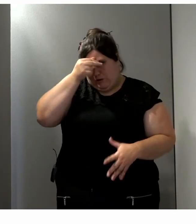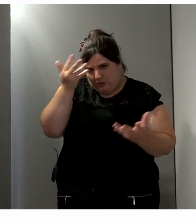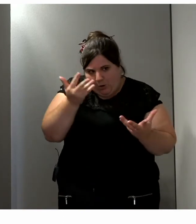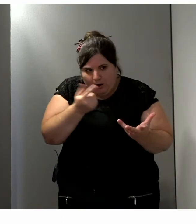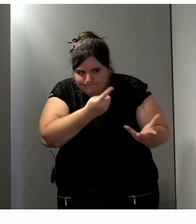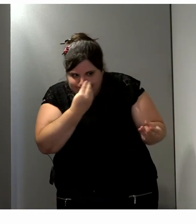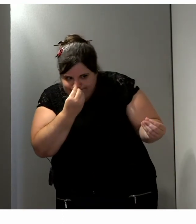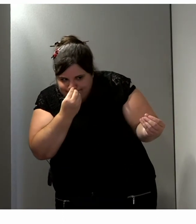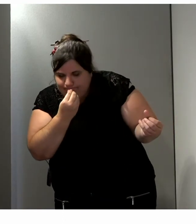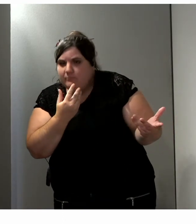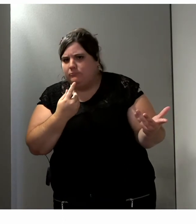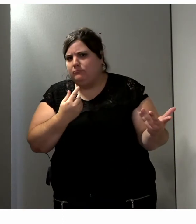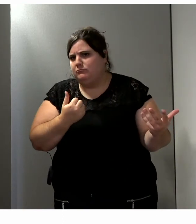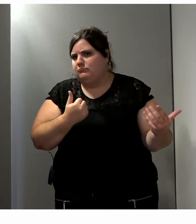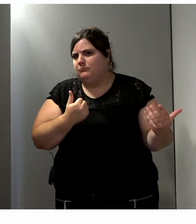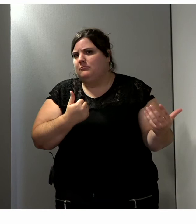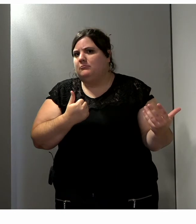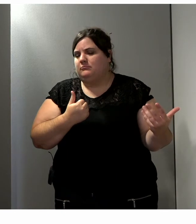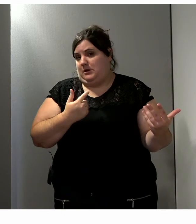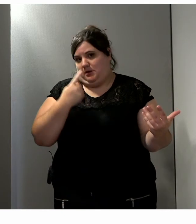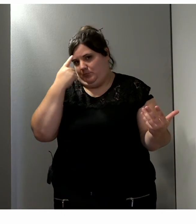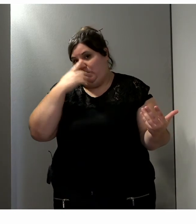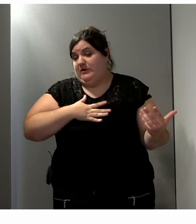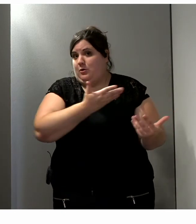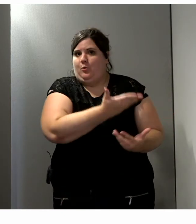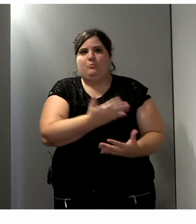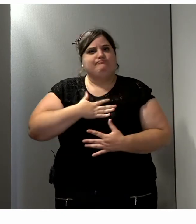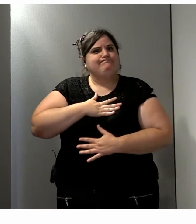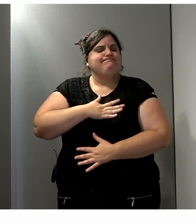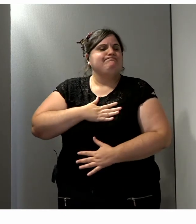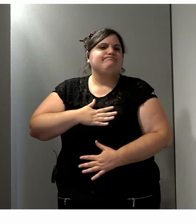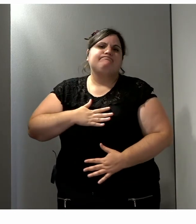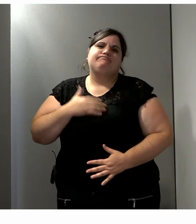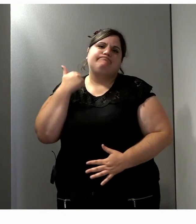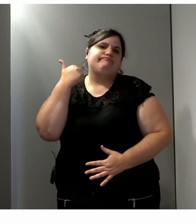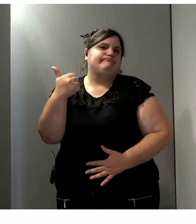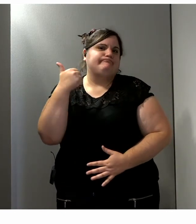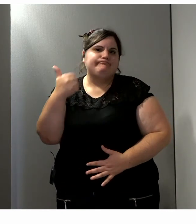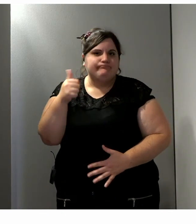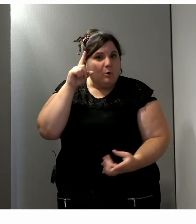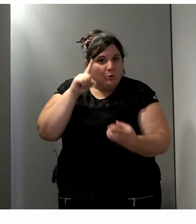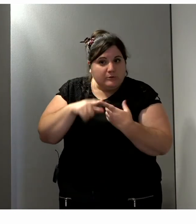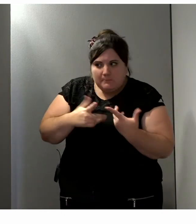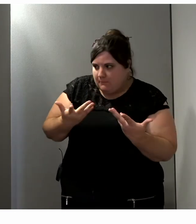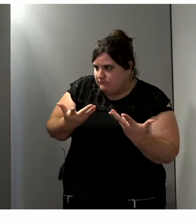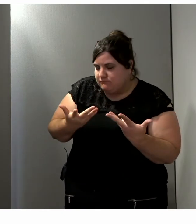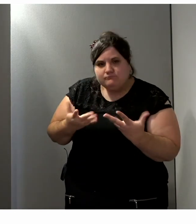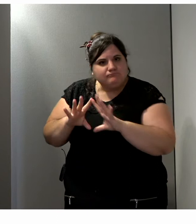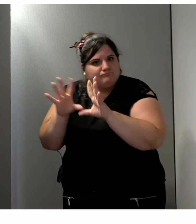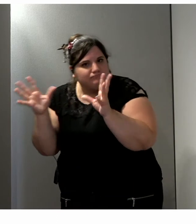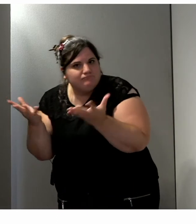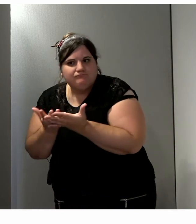cette opération. Je crois qu'ils en ont été en réalité très satisfaits, très heureux. Pour les équipes journalistiques, c'était un vrai motif